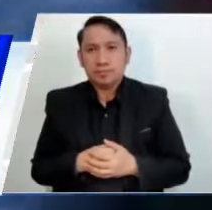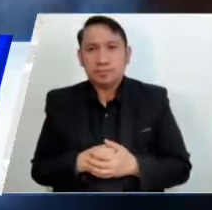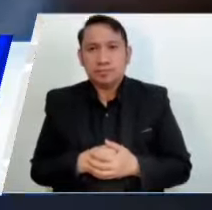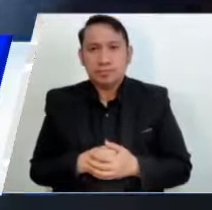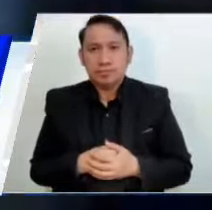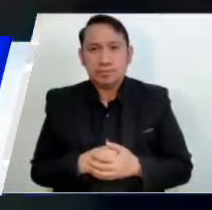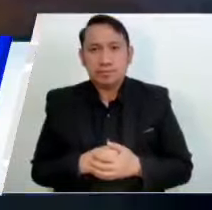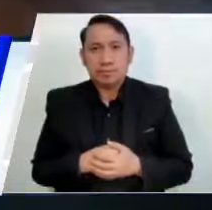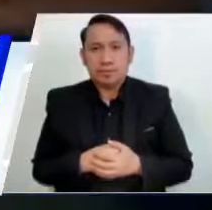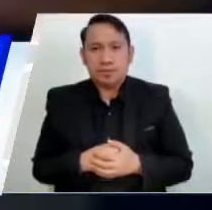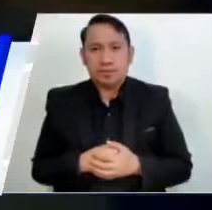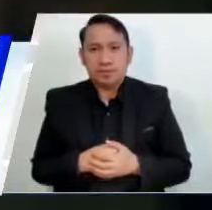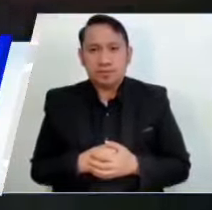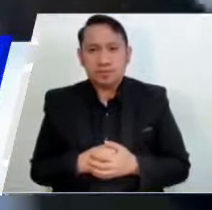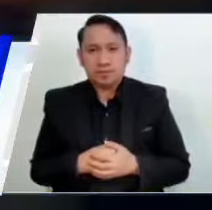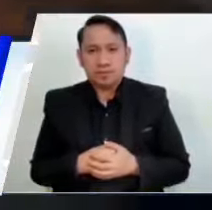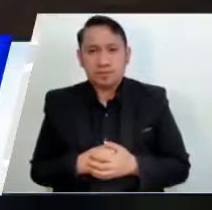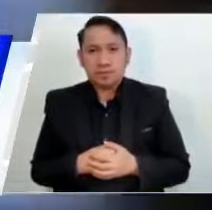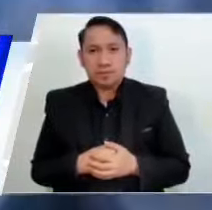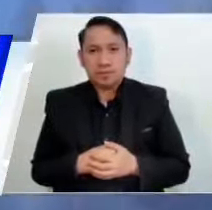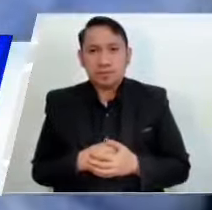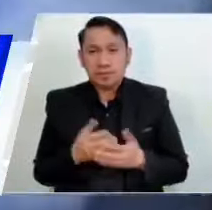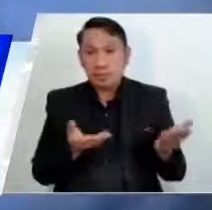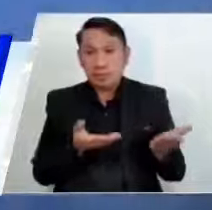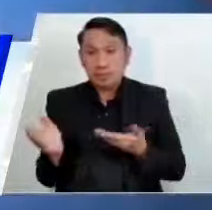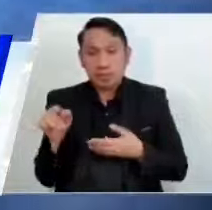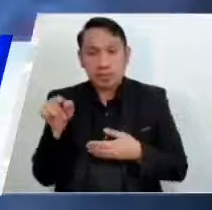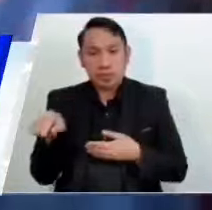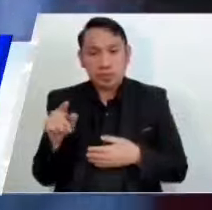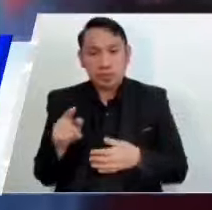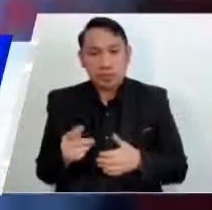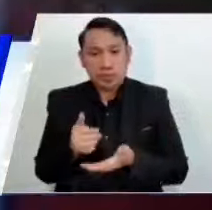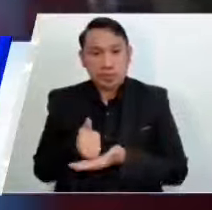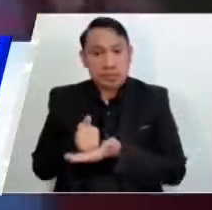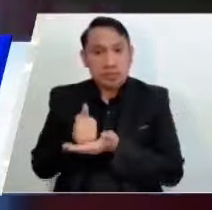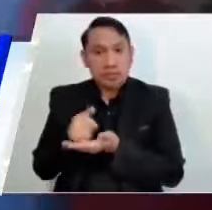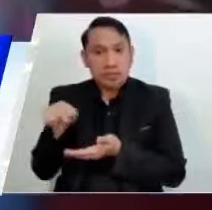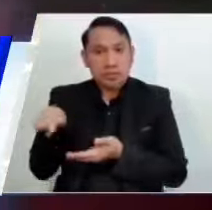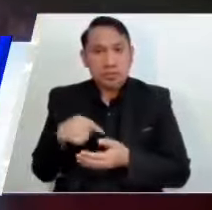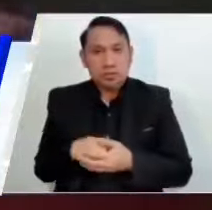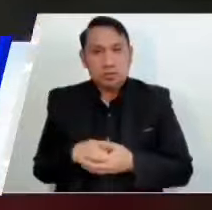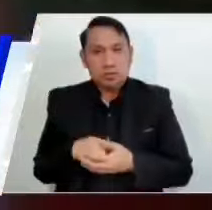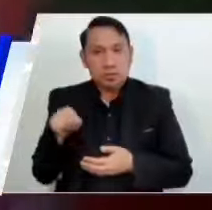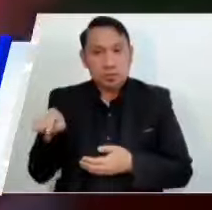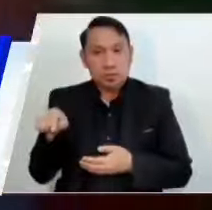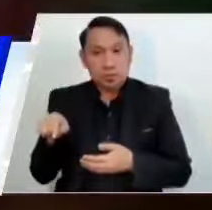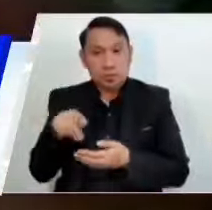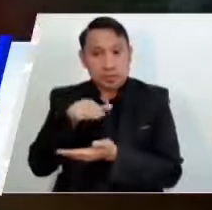At dinala siya sa first aid station. Saka isinugod sa pag-abutan at doon inoobserbahan.